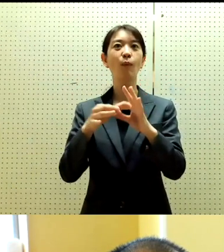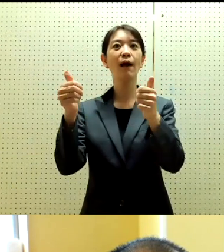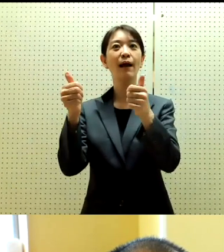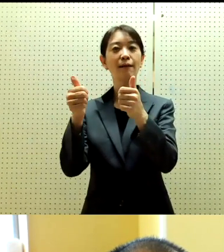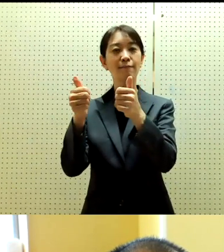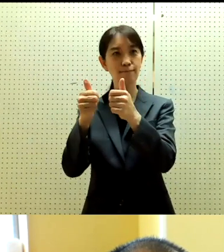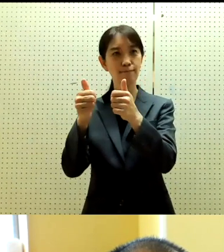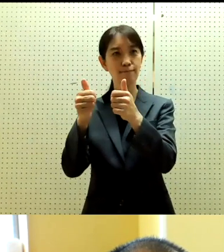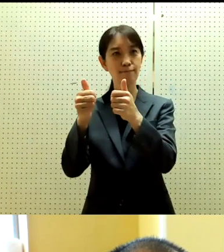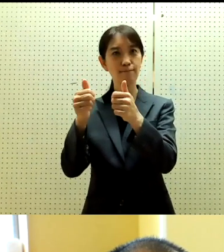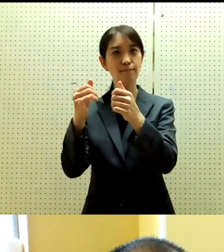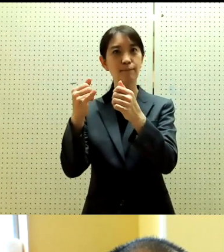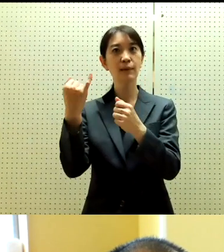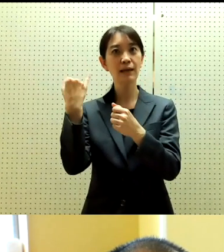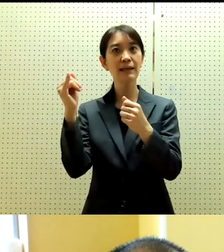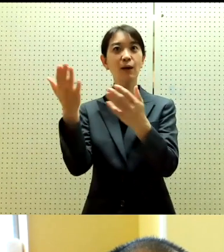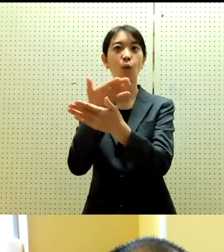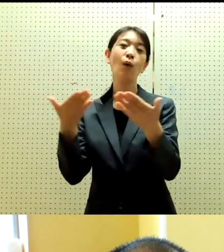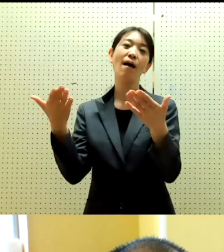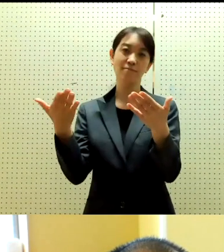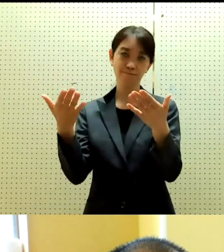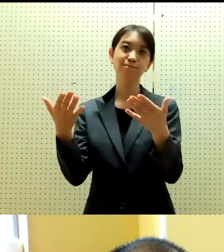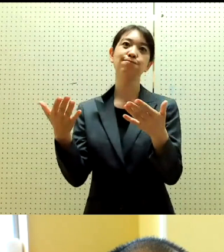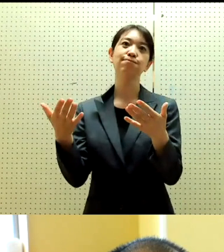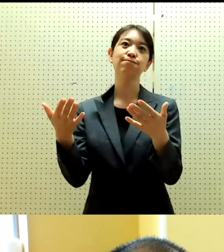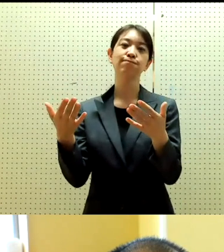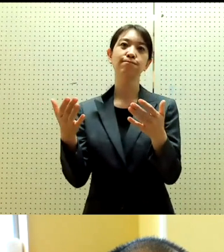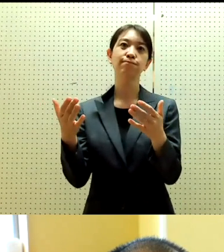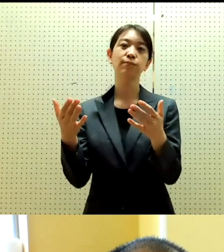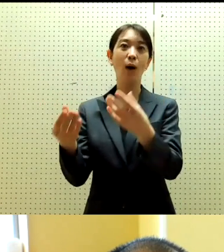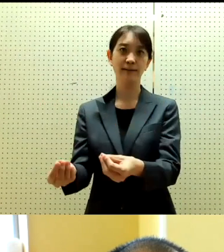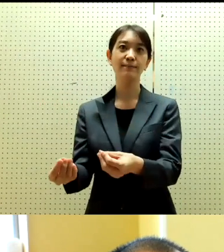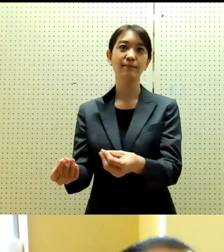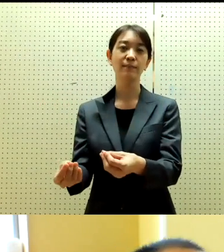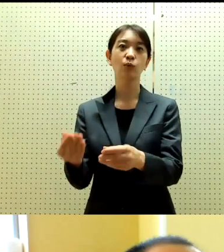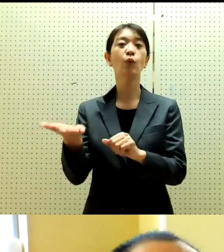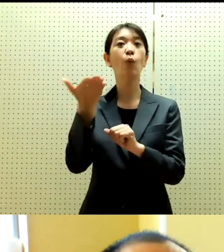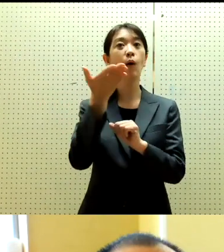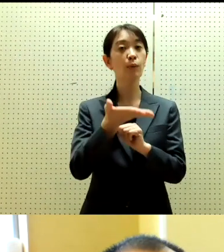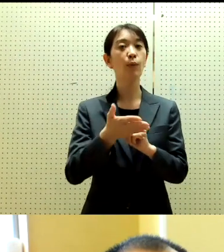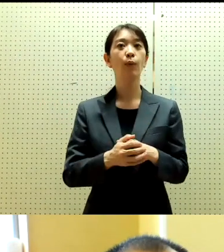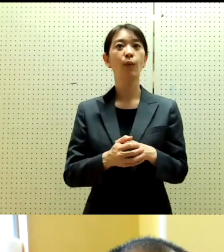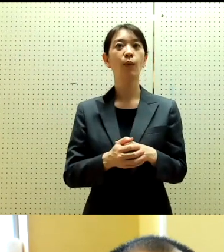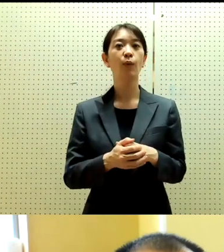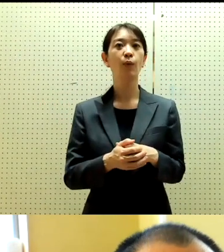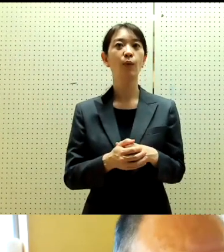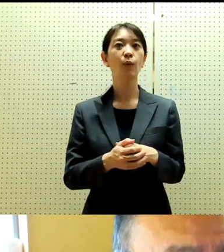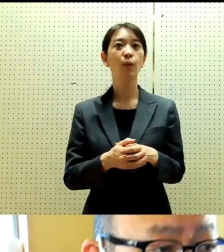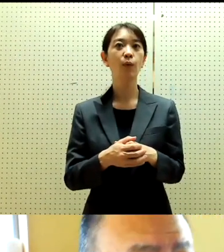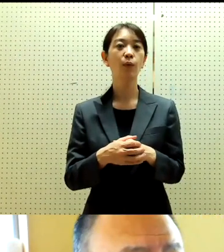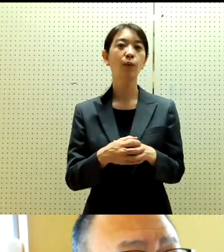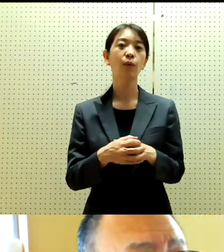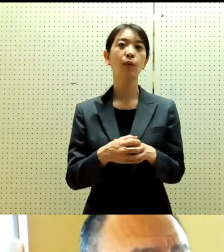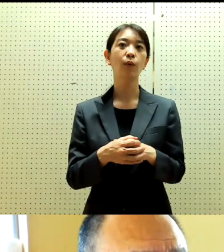というところをさせていただいたんですけれども、ここから先はですね、まあ、Q&A にいただいていることも含めてです